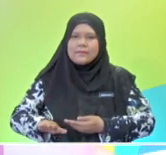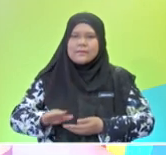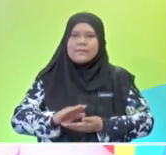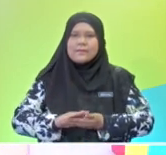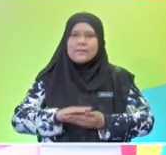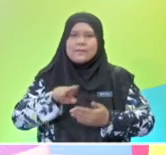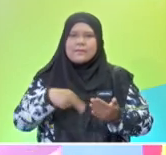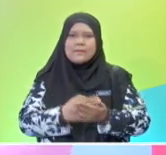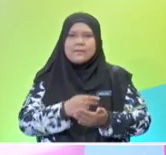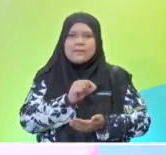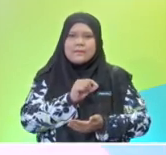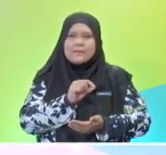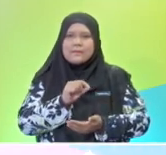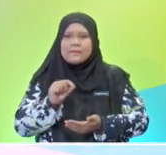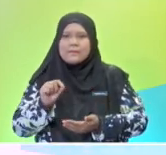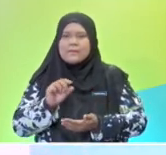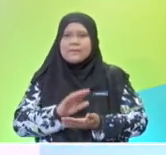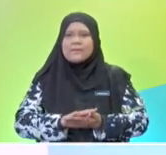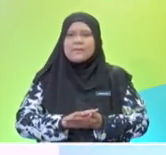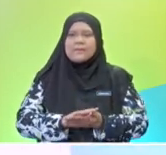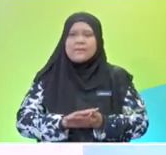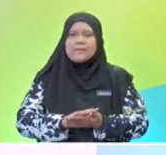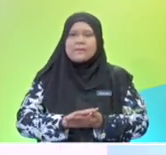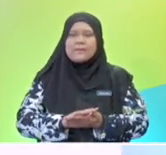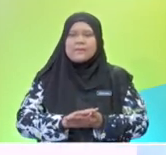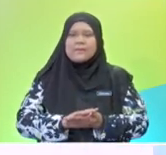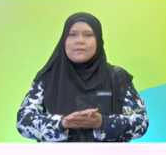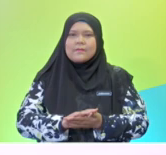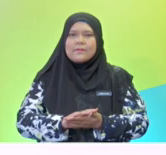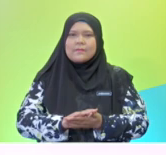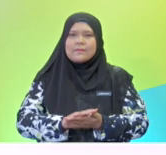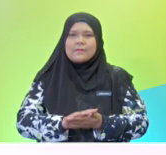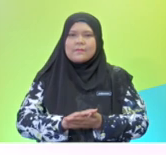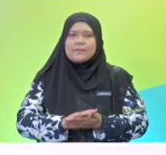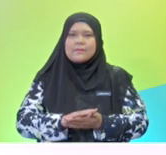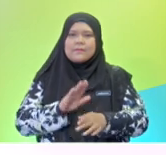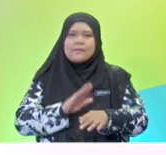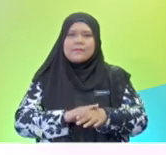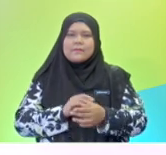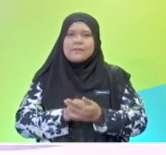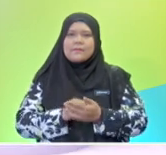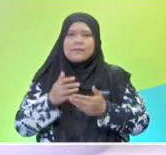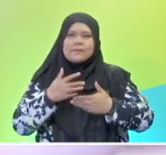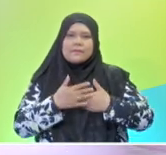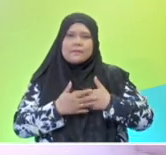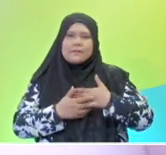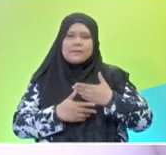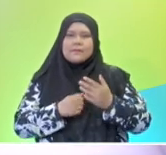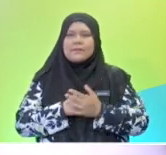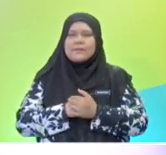pada lukanya. Membantu adik yang jatuh dengan menyapu batu pada luka. Ada peti pertolongan cemas. Saya